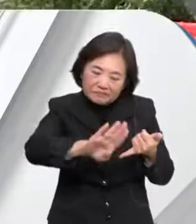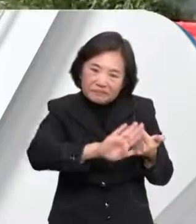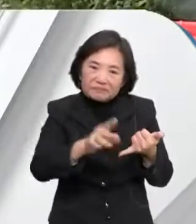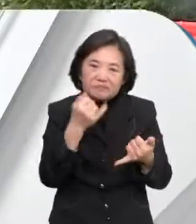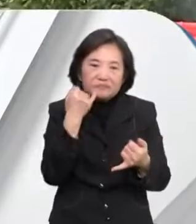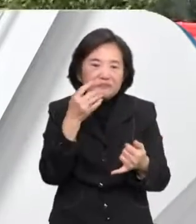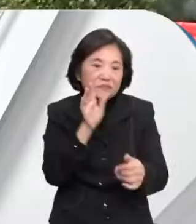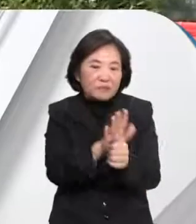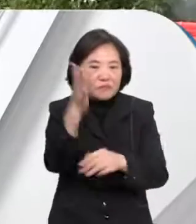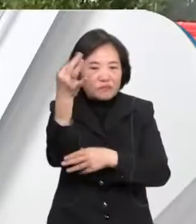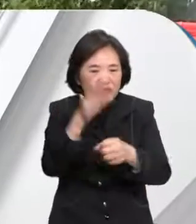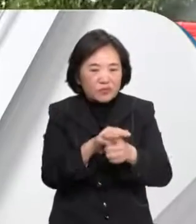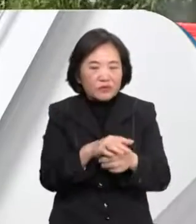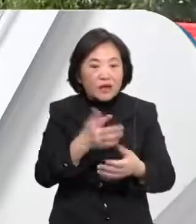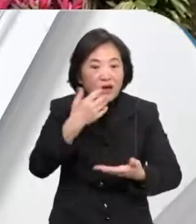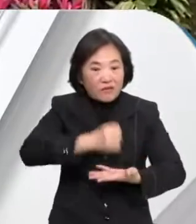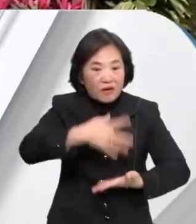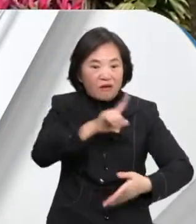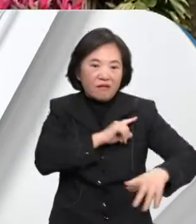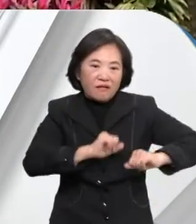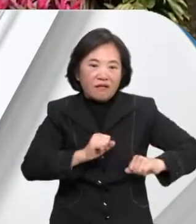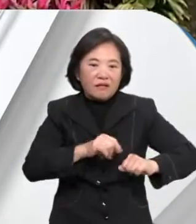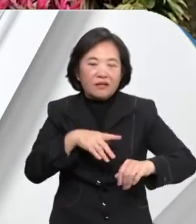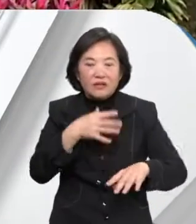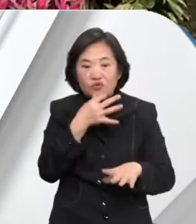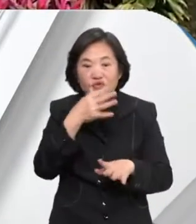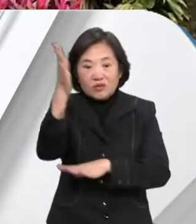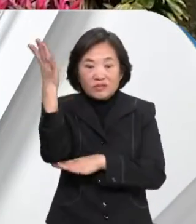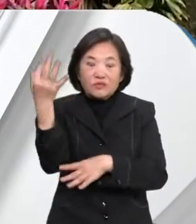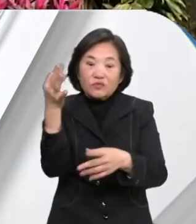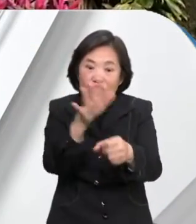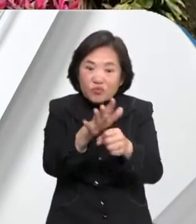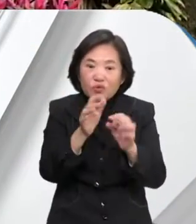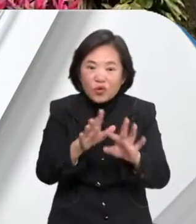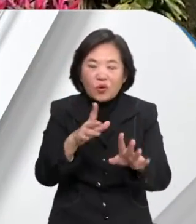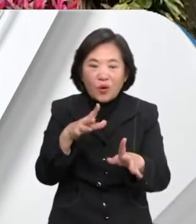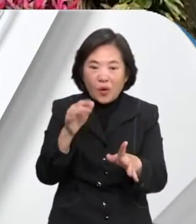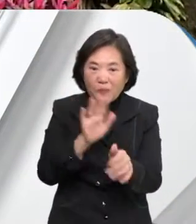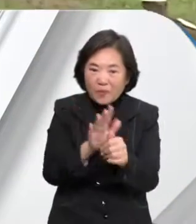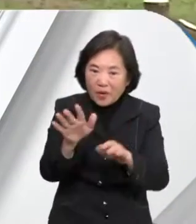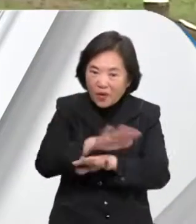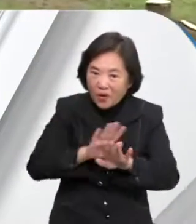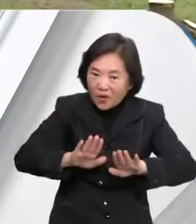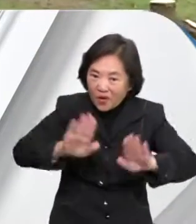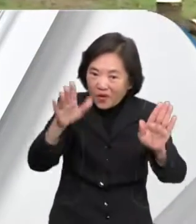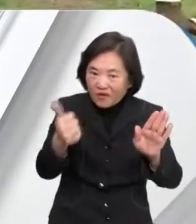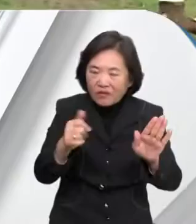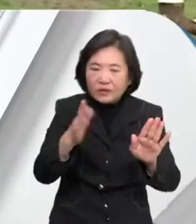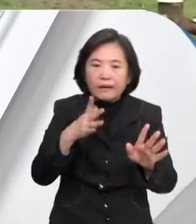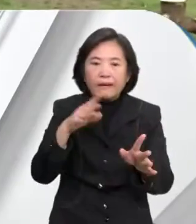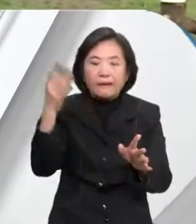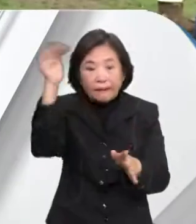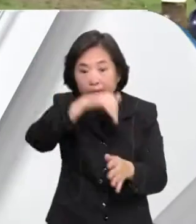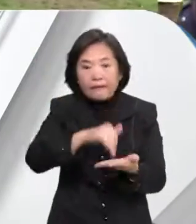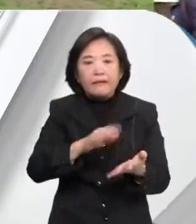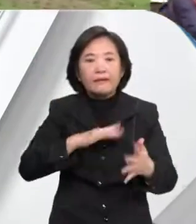饭店业者提出此求，主讲因为秋冬不出，有较好一些的观光产业，挨唔过武汉肺炎风